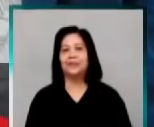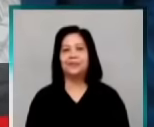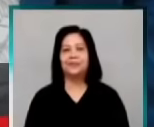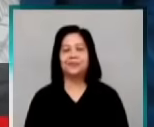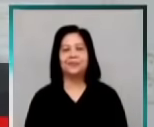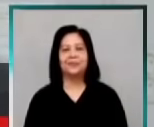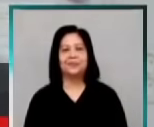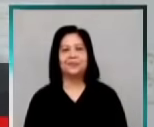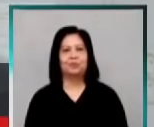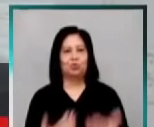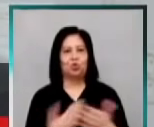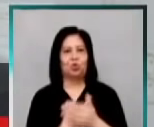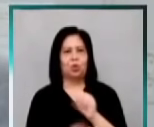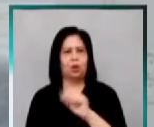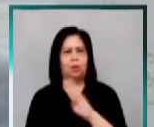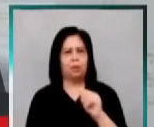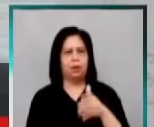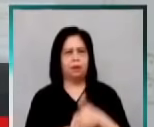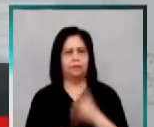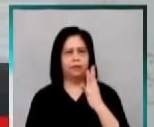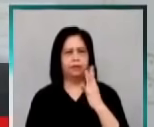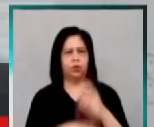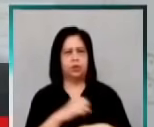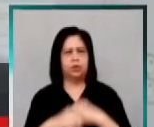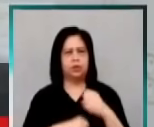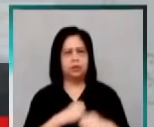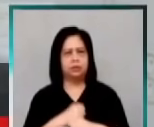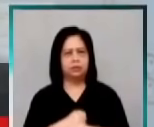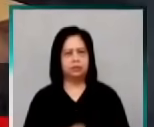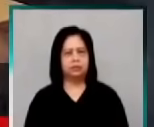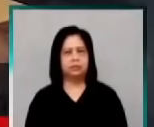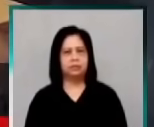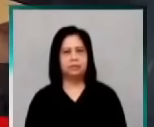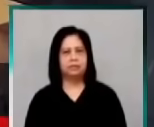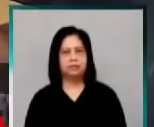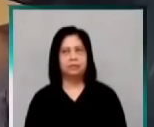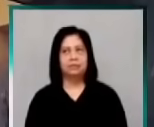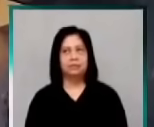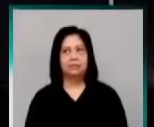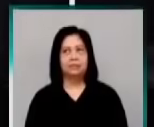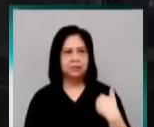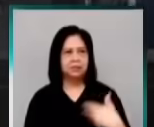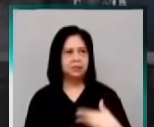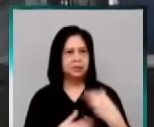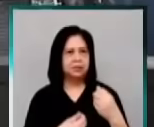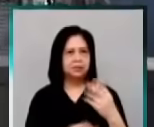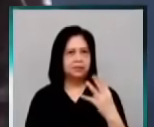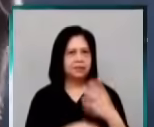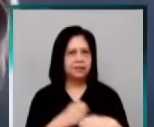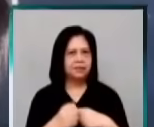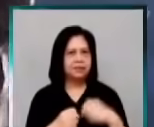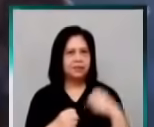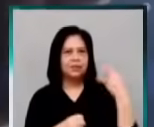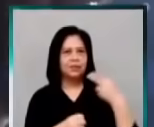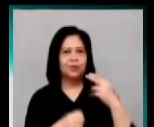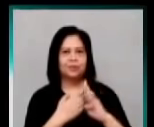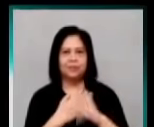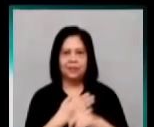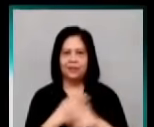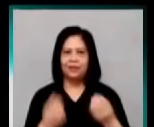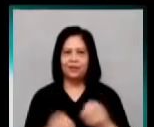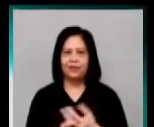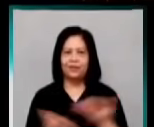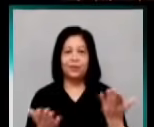after 40 years. It's a new tour. Haven't been out there for 40 years. Sa kanilang historic comeback, handog nila mga bagong